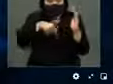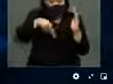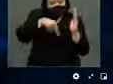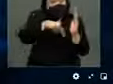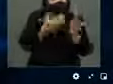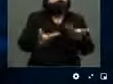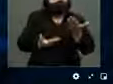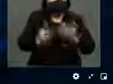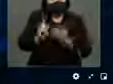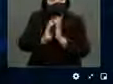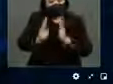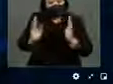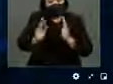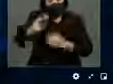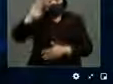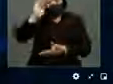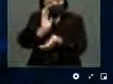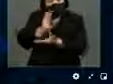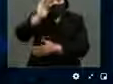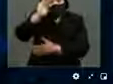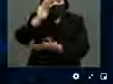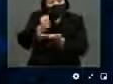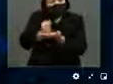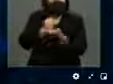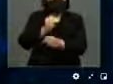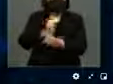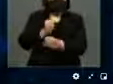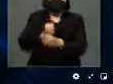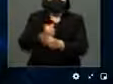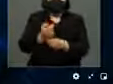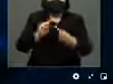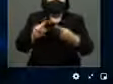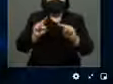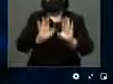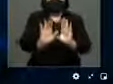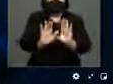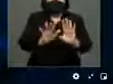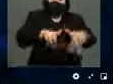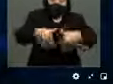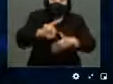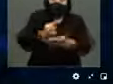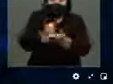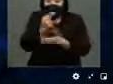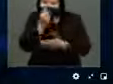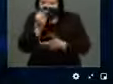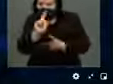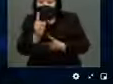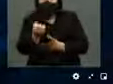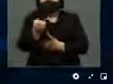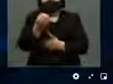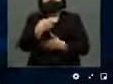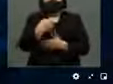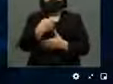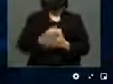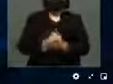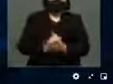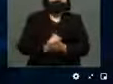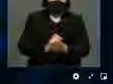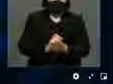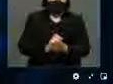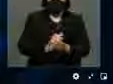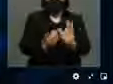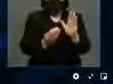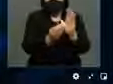หรือฝ่ายมั่นคงทั้งหลายที่ทำงานกันอย่างเข้มข้นแต่ฝากประชาชนทุกคนเป็นหูเป็นตาแทนด้วยนะครับกรุงเทพม